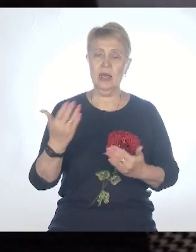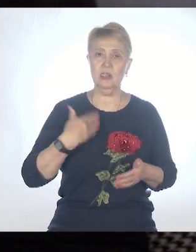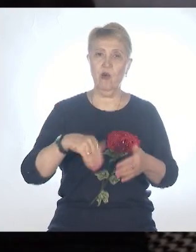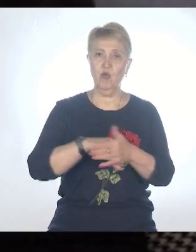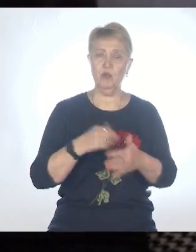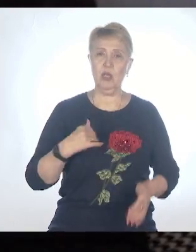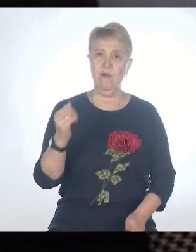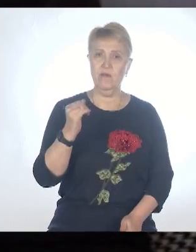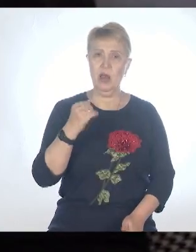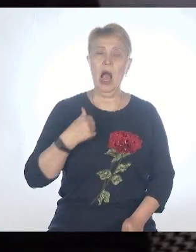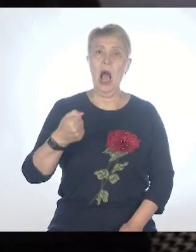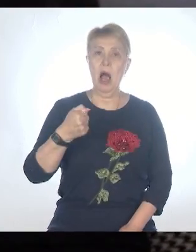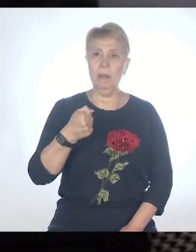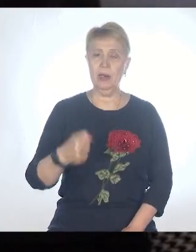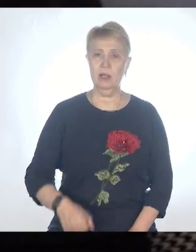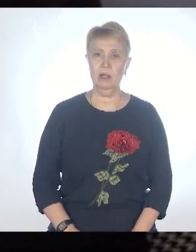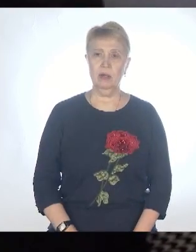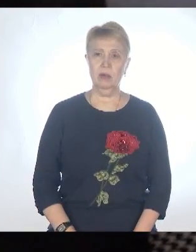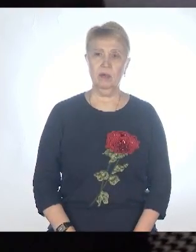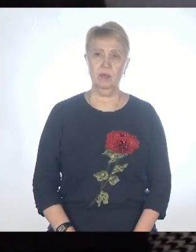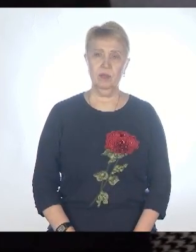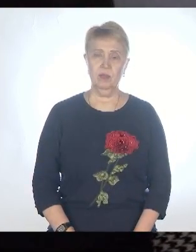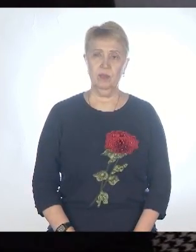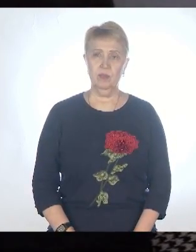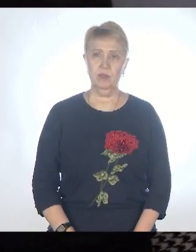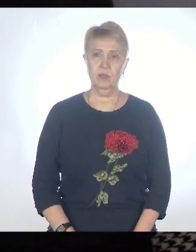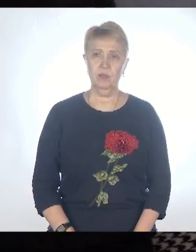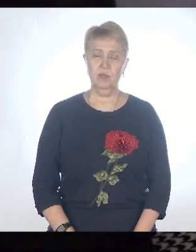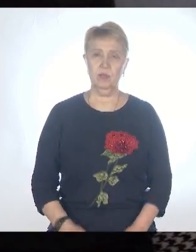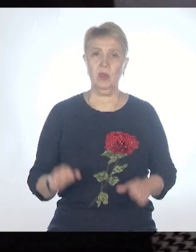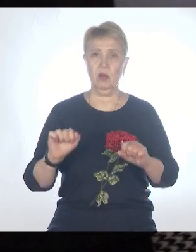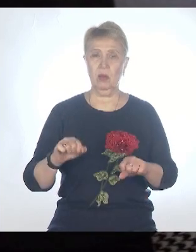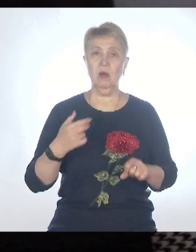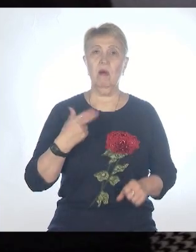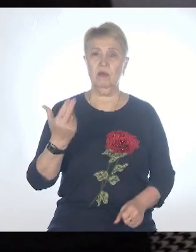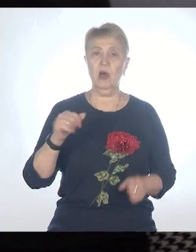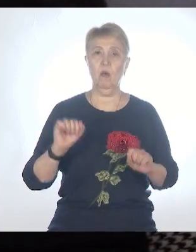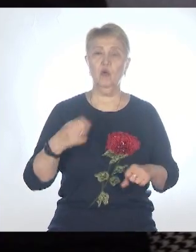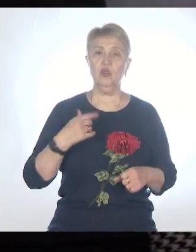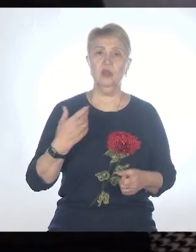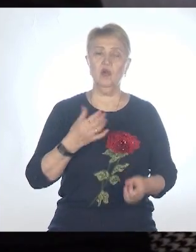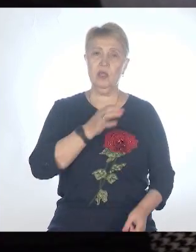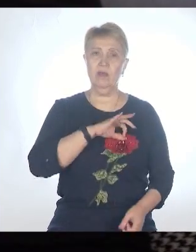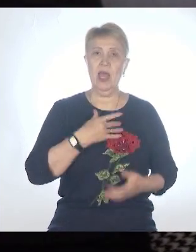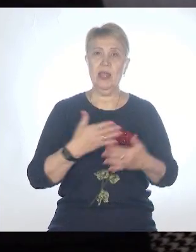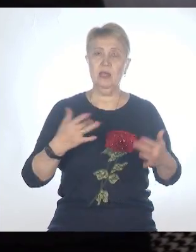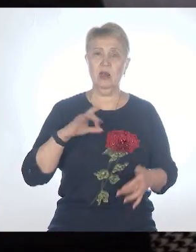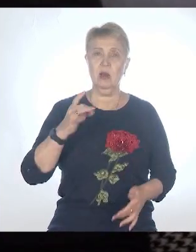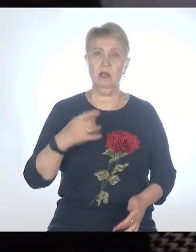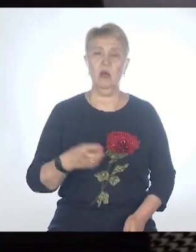феврале, в апреле еще тоже, да, по срокам попадает? Да, можно воспользоваться неограниченное количество раз. Но сумма все равно не